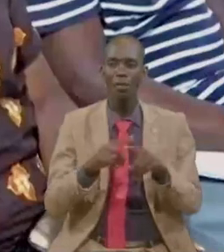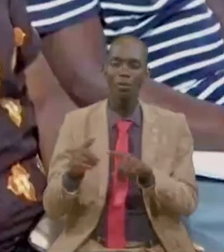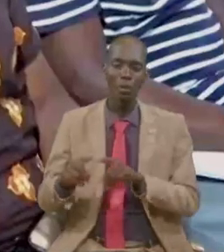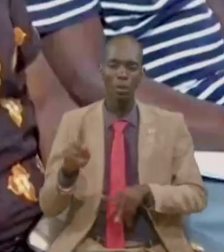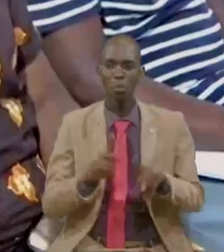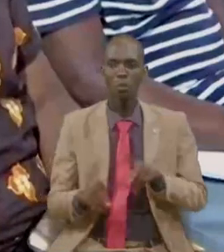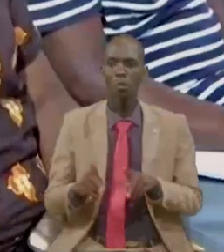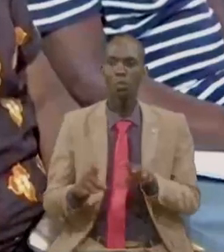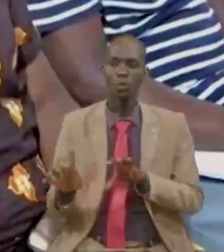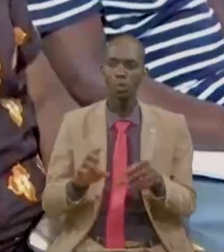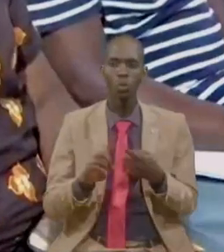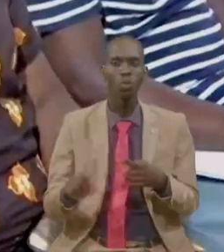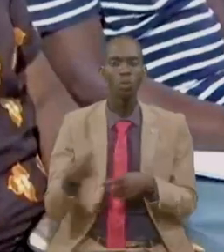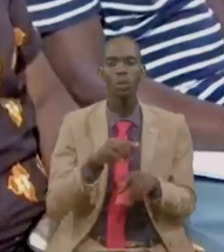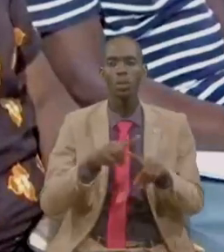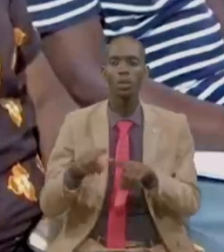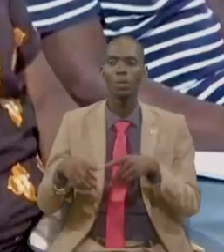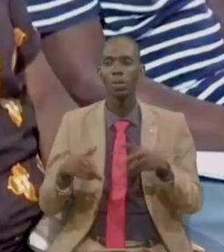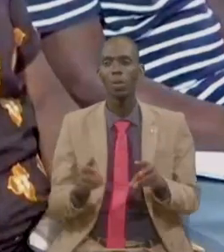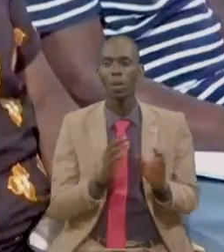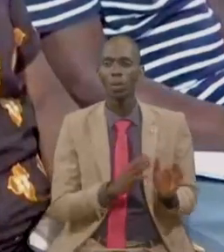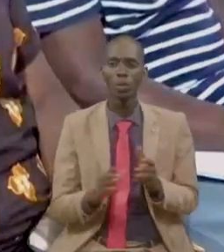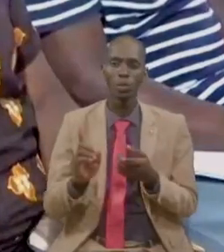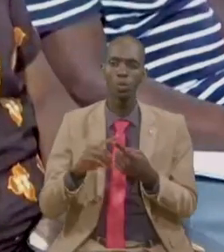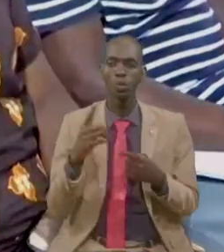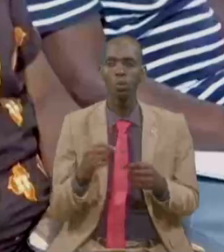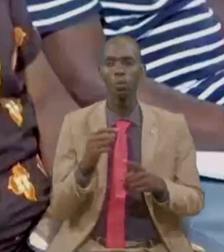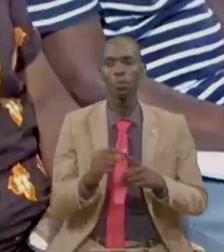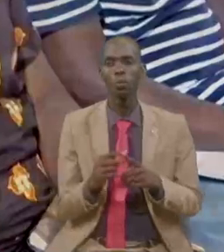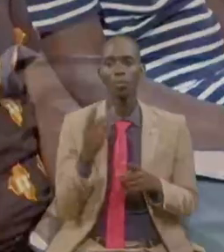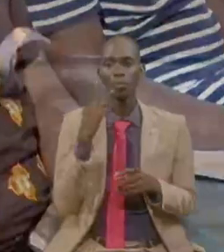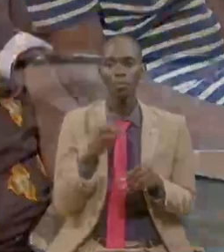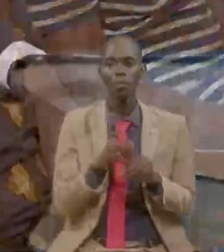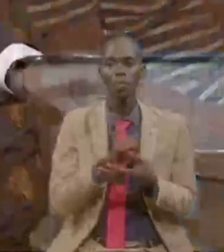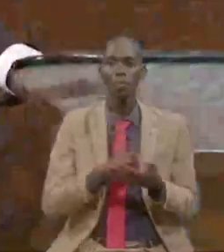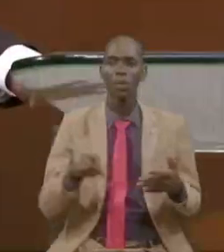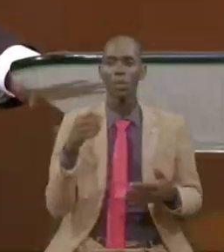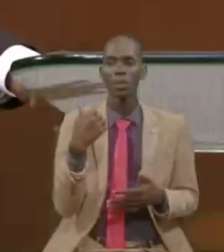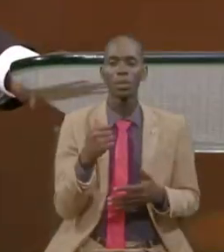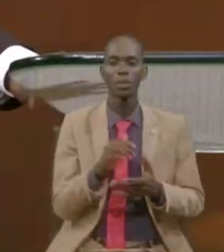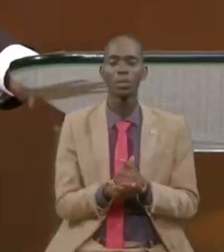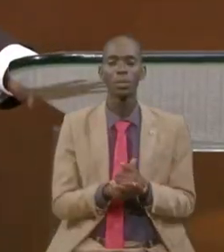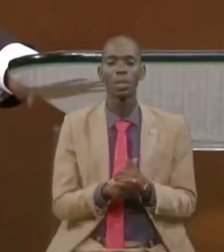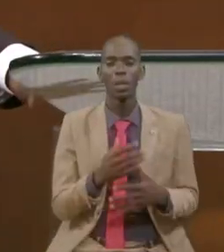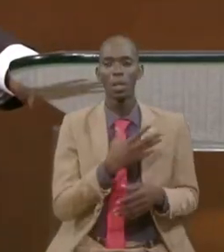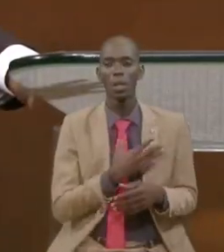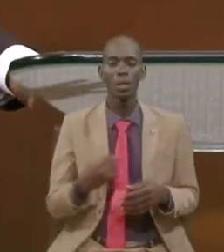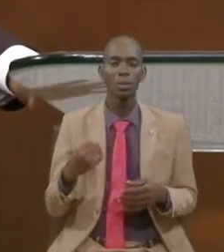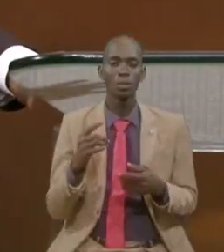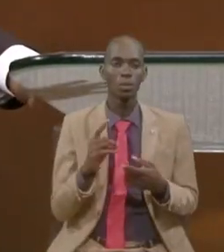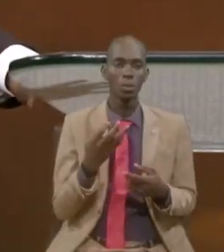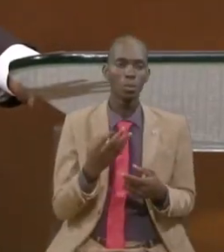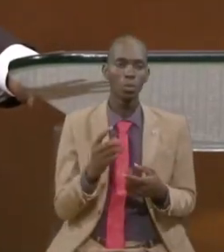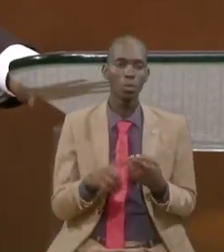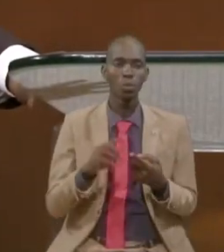on traite avec les gens de la même manière selon la parole de Dieu. Voilà le verset 10. Verset 10.